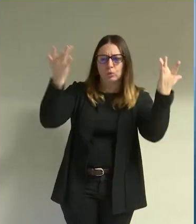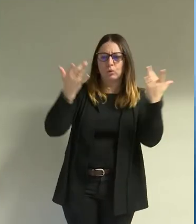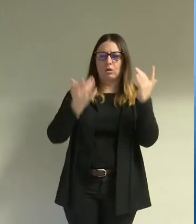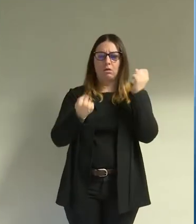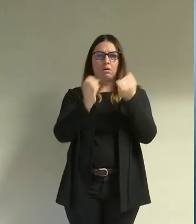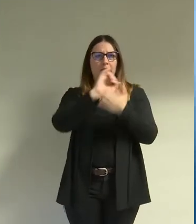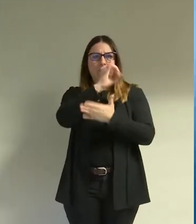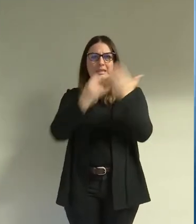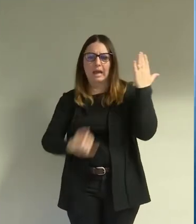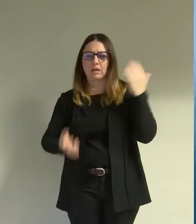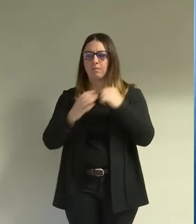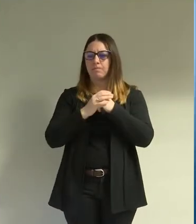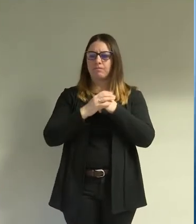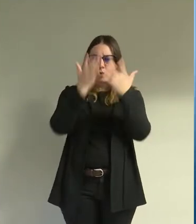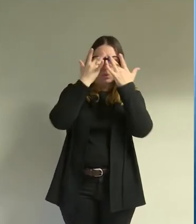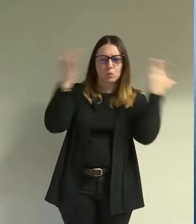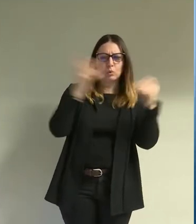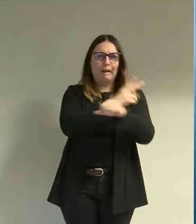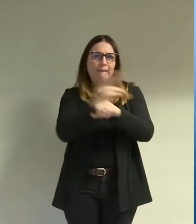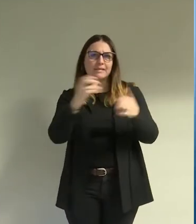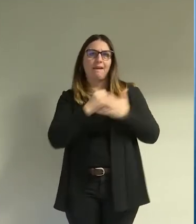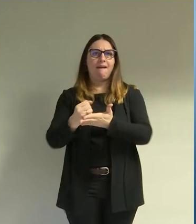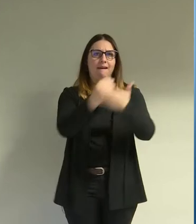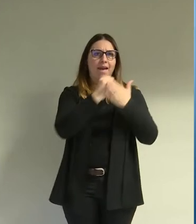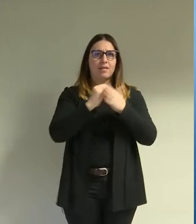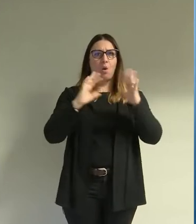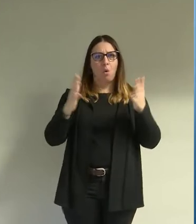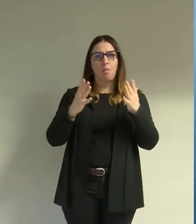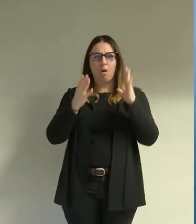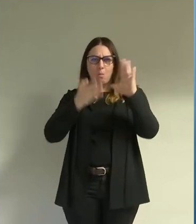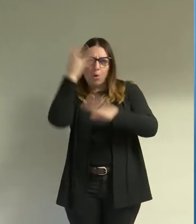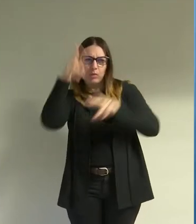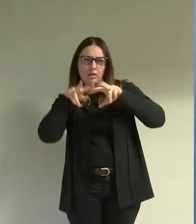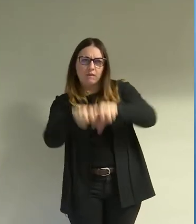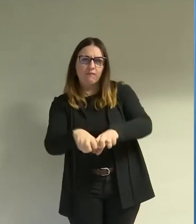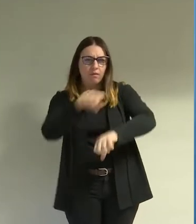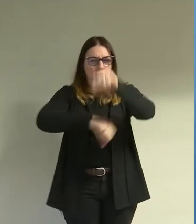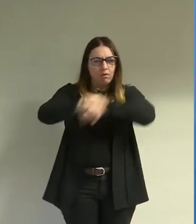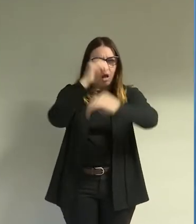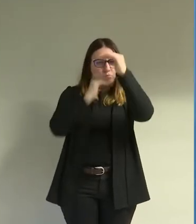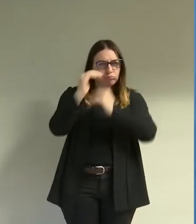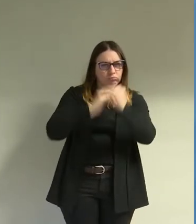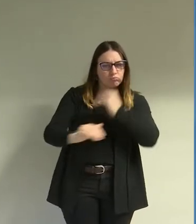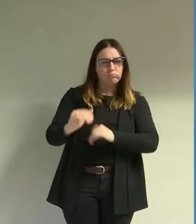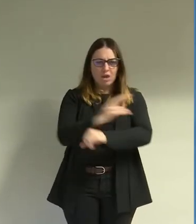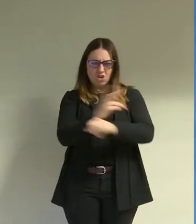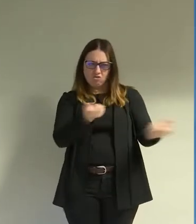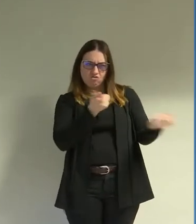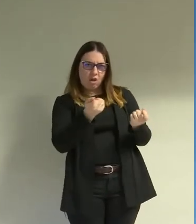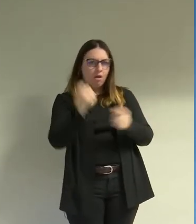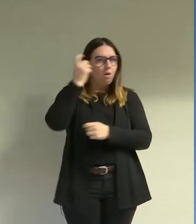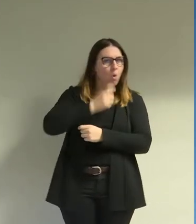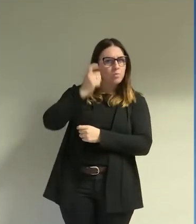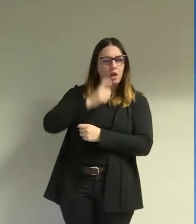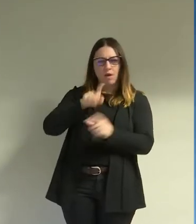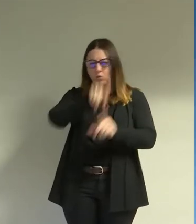dans la culture du risque et de l'entr'aide elle mobilise les outils de la prospective de la planification la gestion des risques de l'observation et de